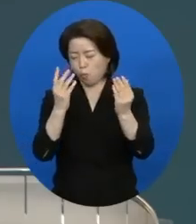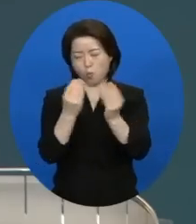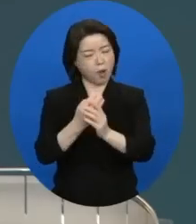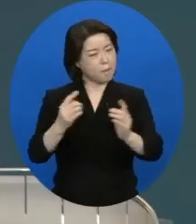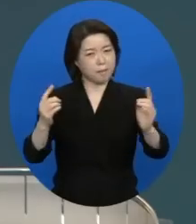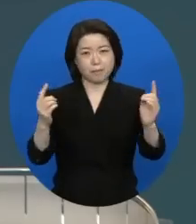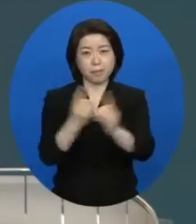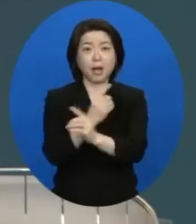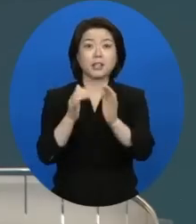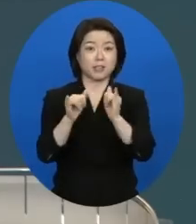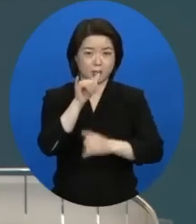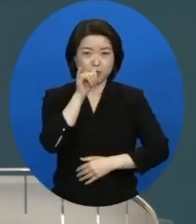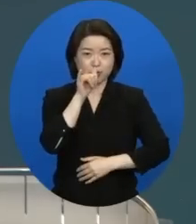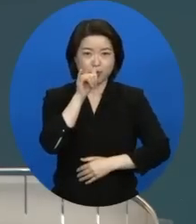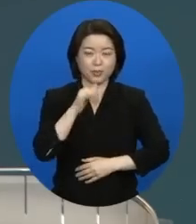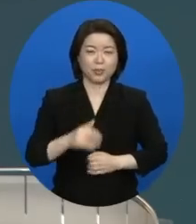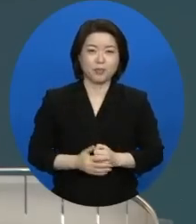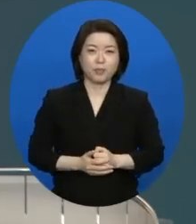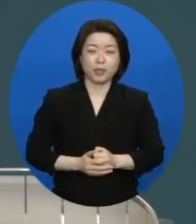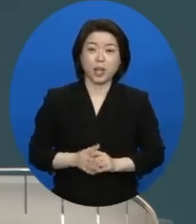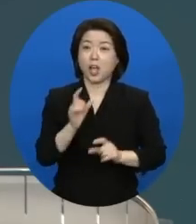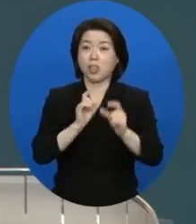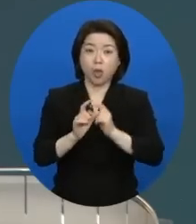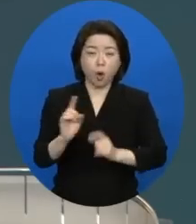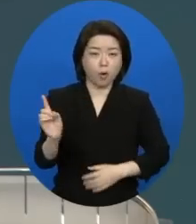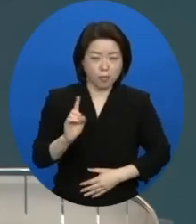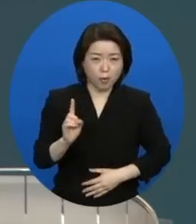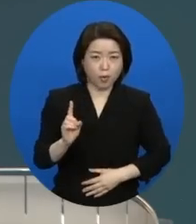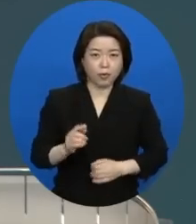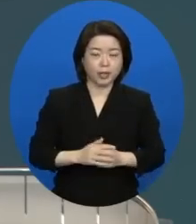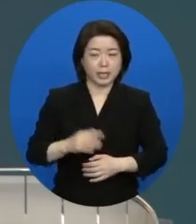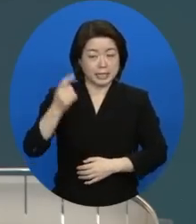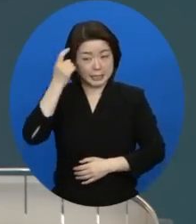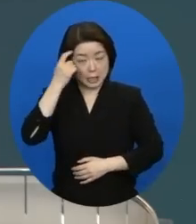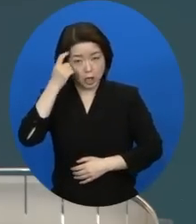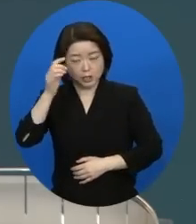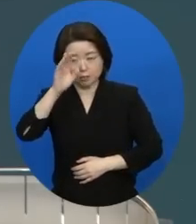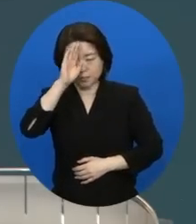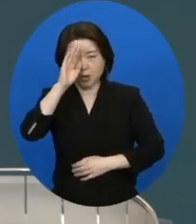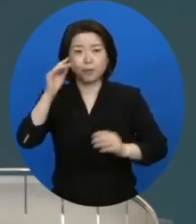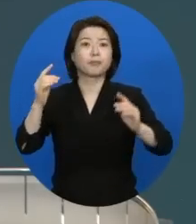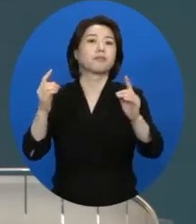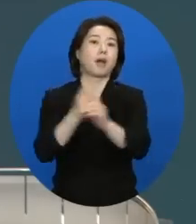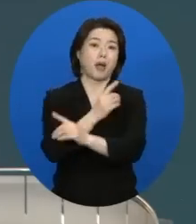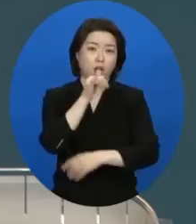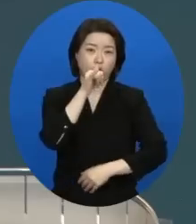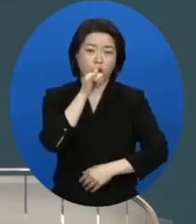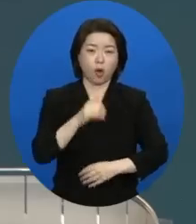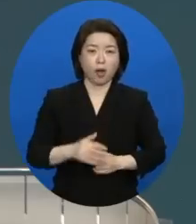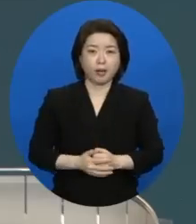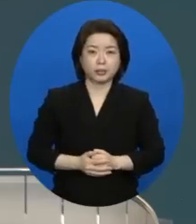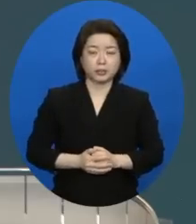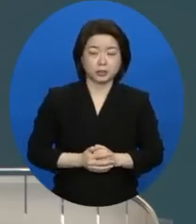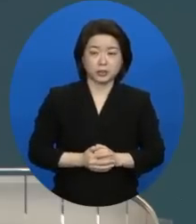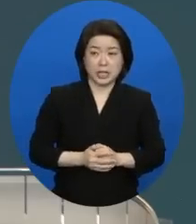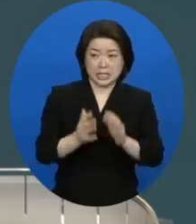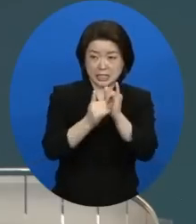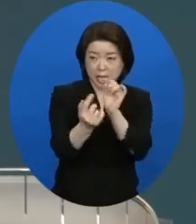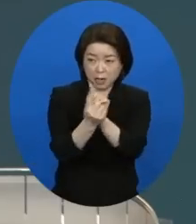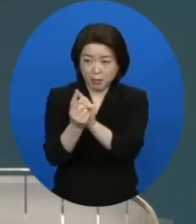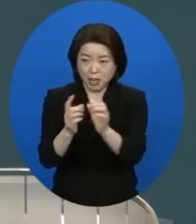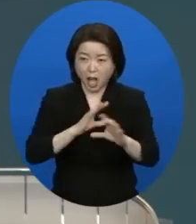변화가 되었다고, 심지어 어떤 분들은요 정신병이 고침을 받았다고,